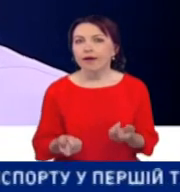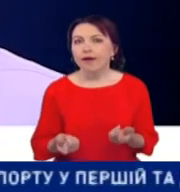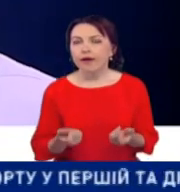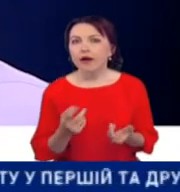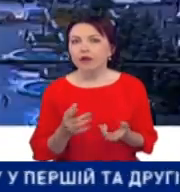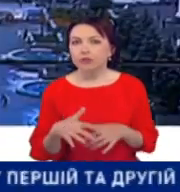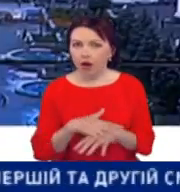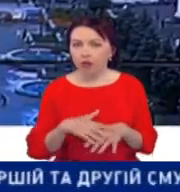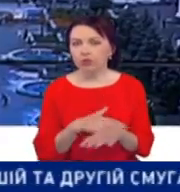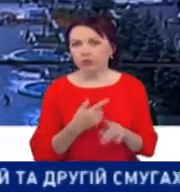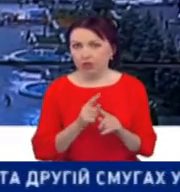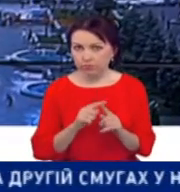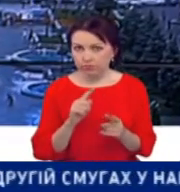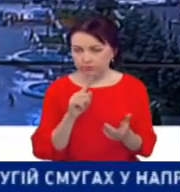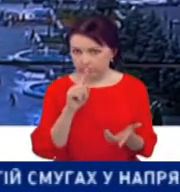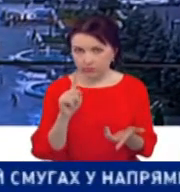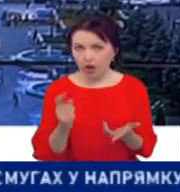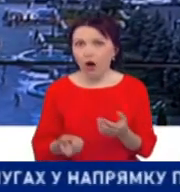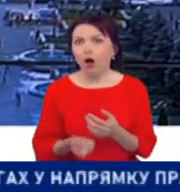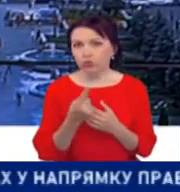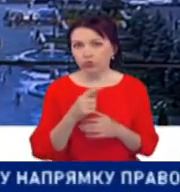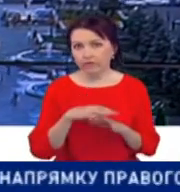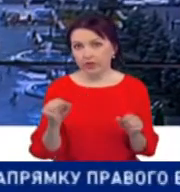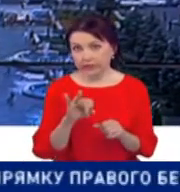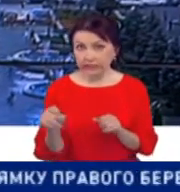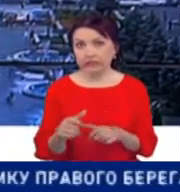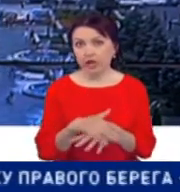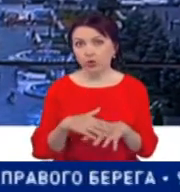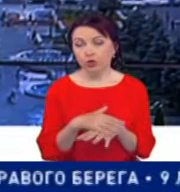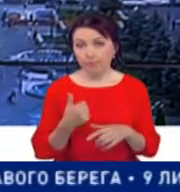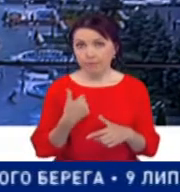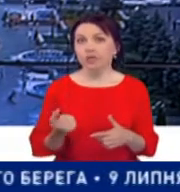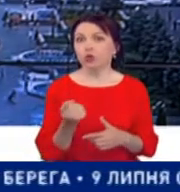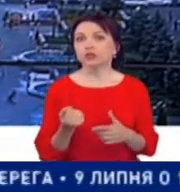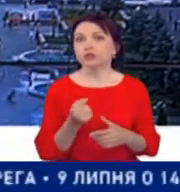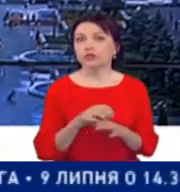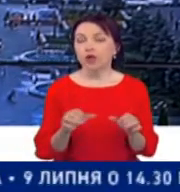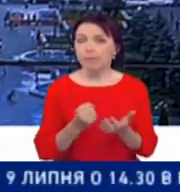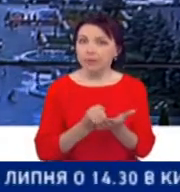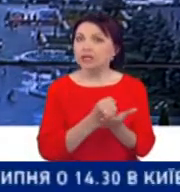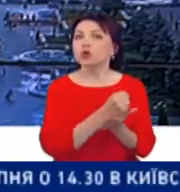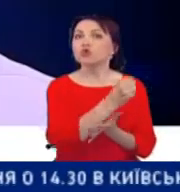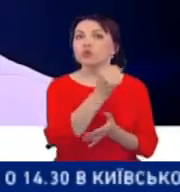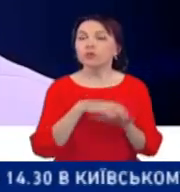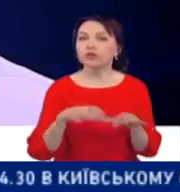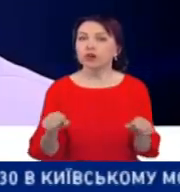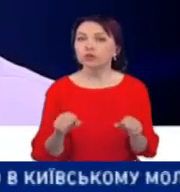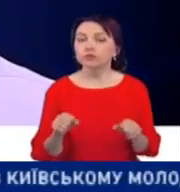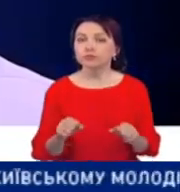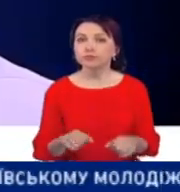народ, так записано в Конституції. Ніхто цього не скасовував, ми є носієм влади, ми делегуємо владу, до речі,